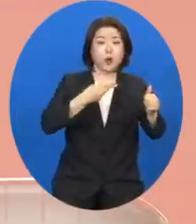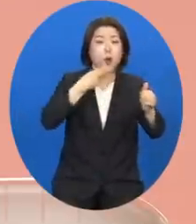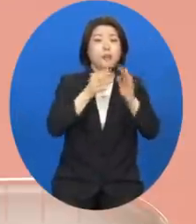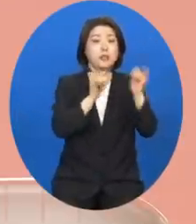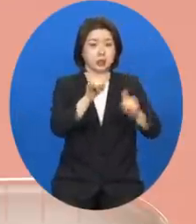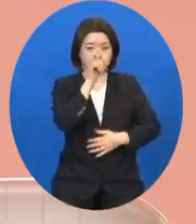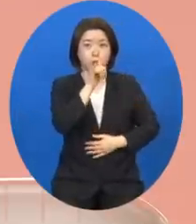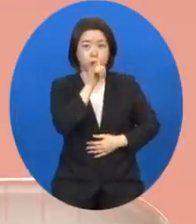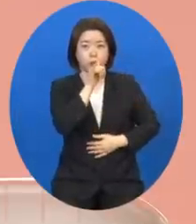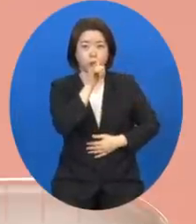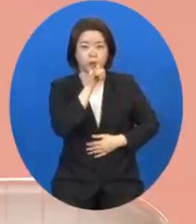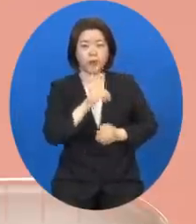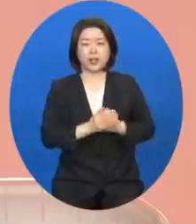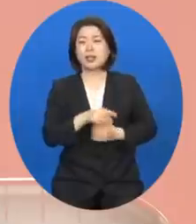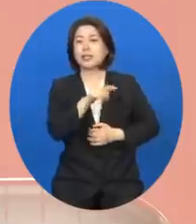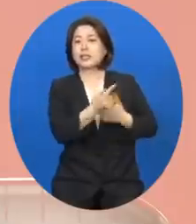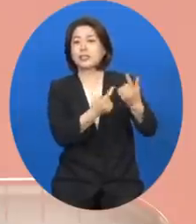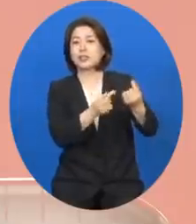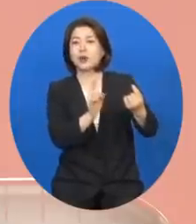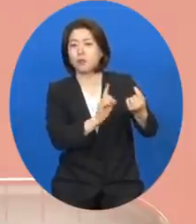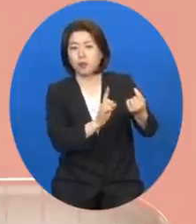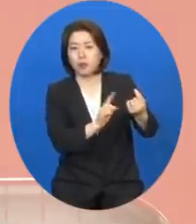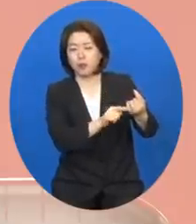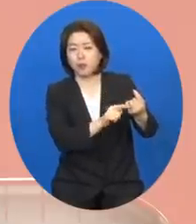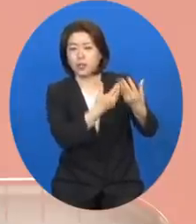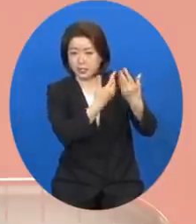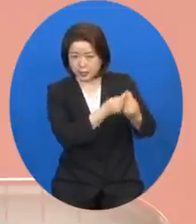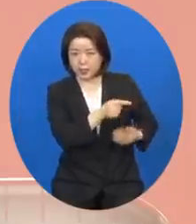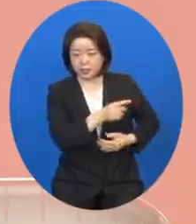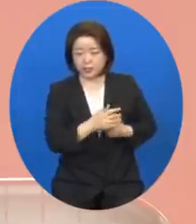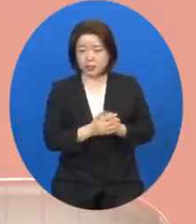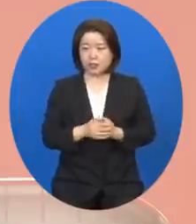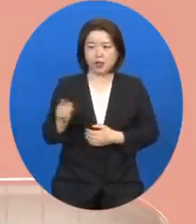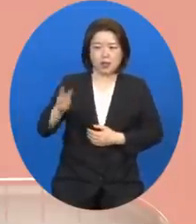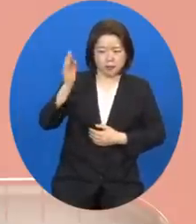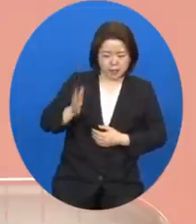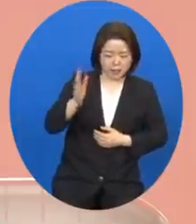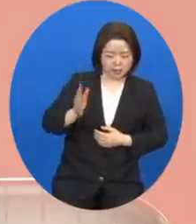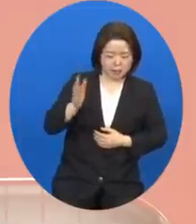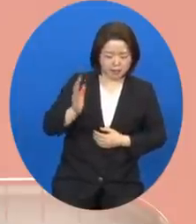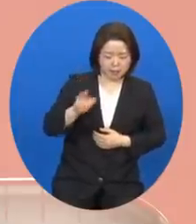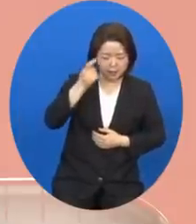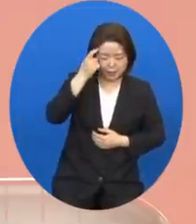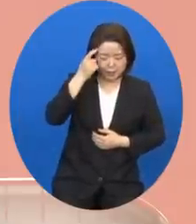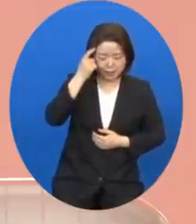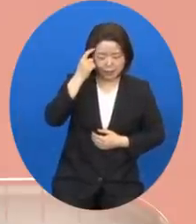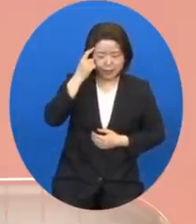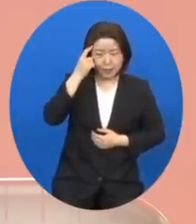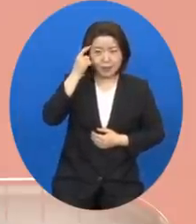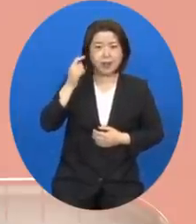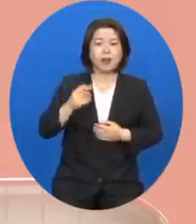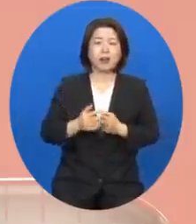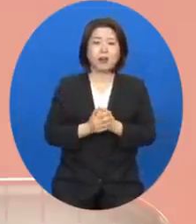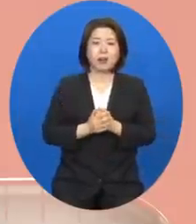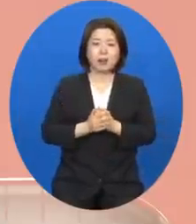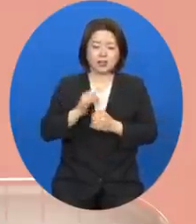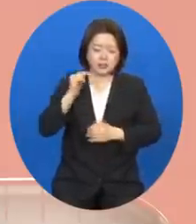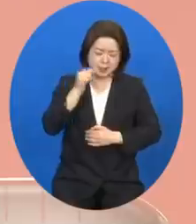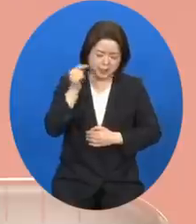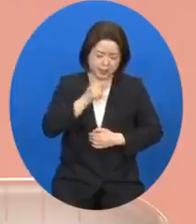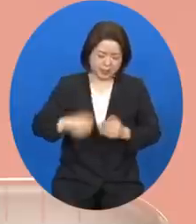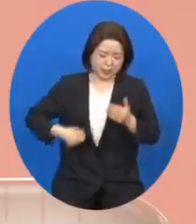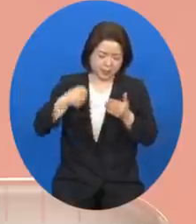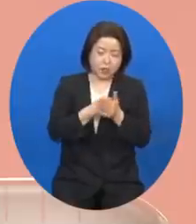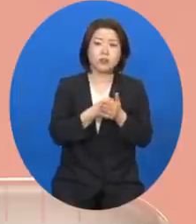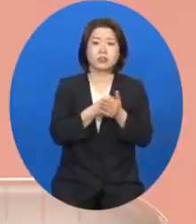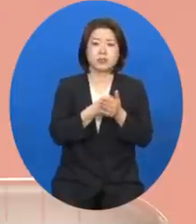있습니다. 그런 경우는 그렇게 하지 말아야 된다는 그런 아주 철저한